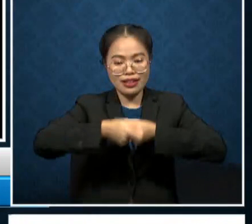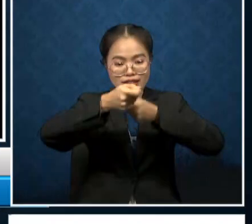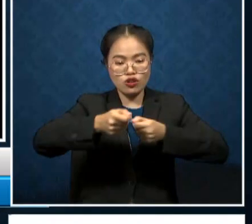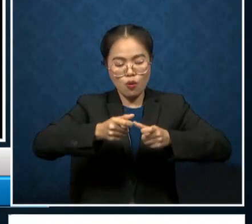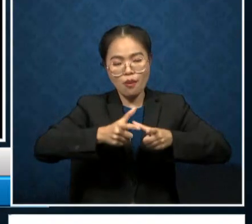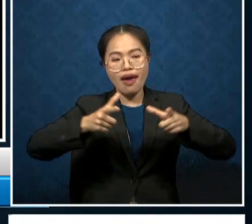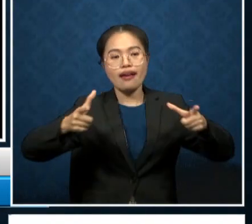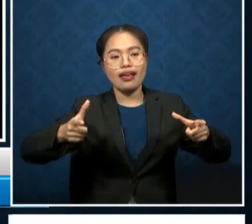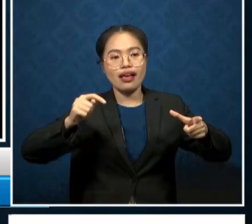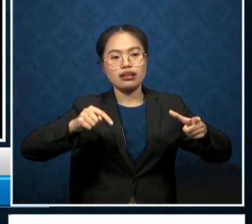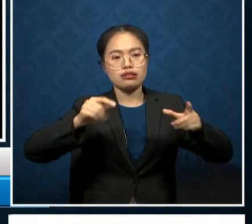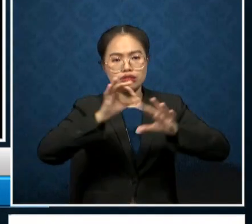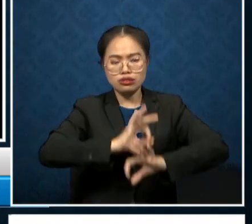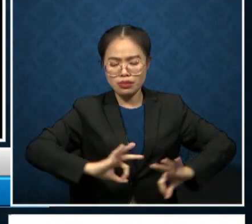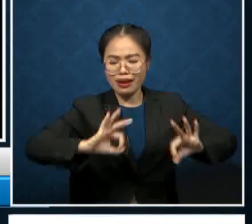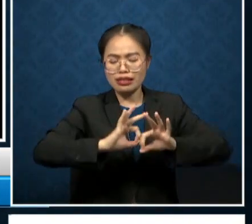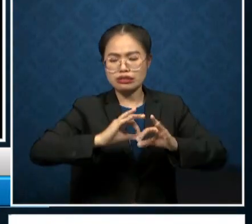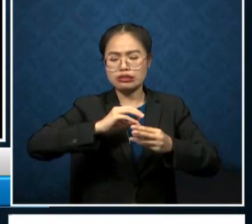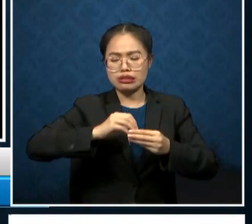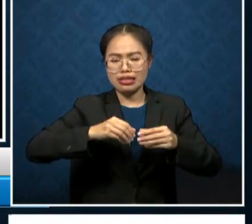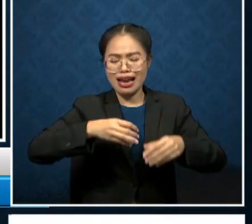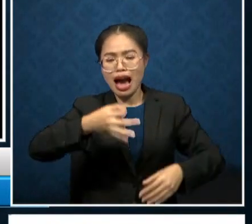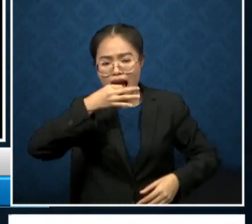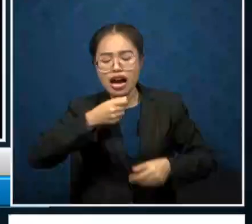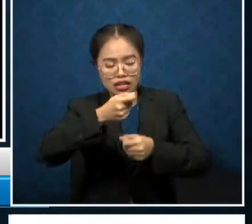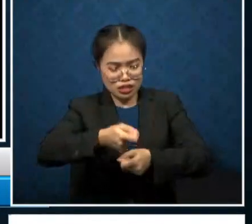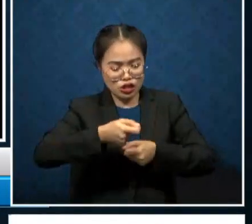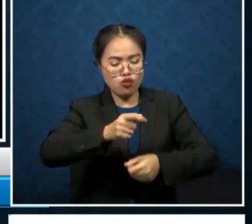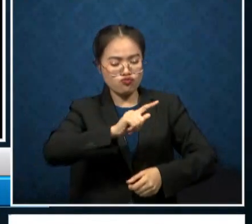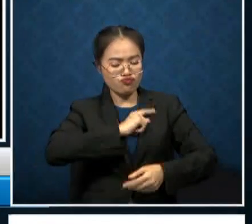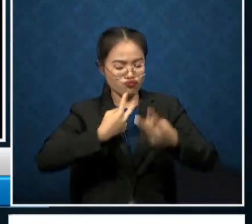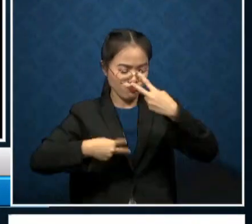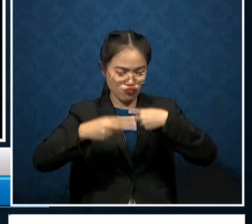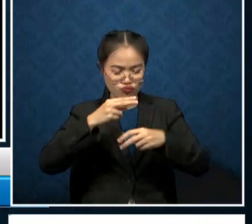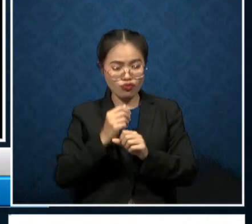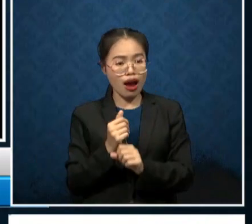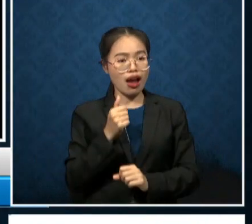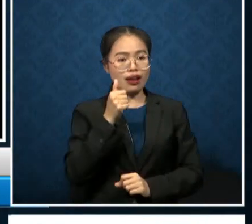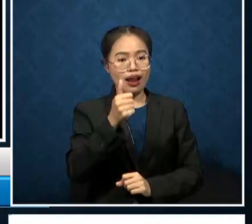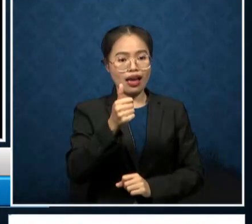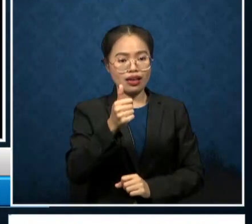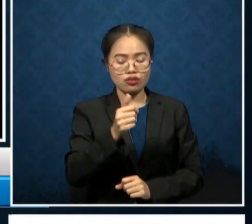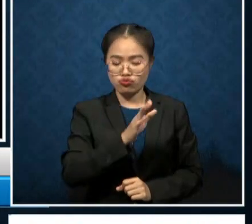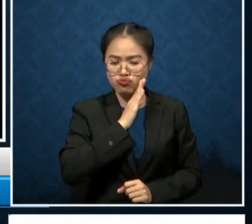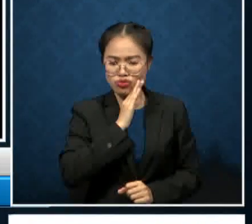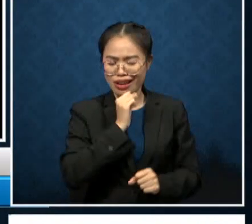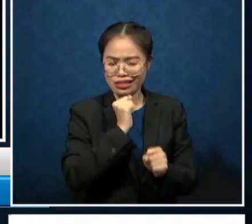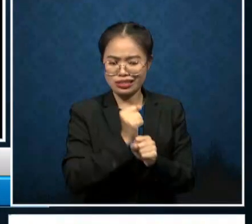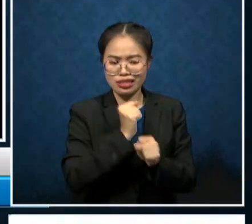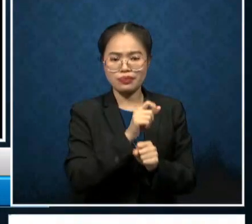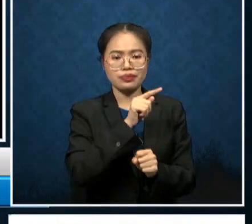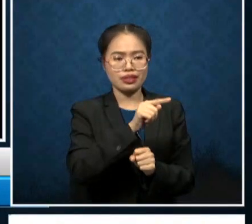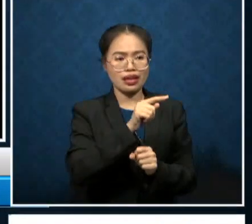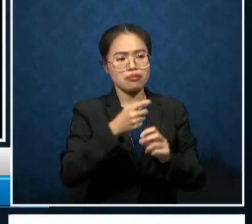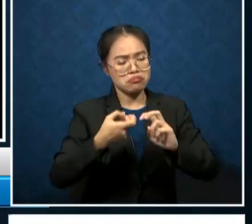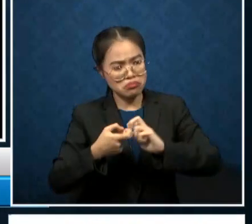สุดนะครับต้องพึ้นพาตนเองได้ท่านประธานที่เคารพครับการขับเคลื่อนดังกล่าวจะเกิดผลไม่ได้เลยถ้าขาดส่วน